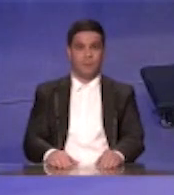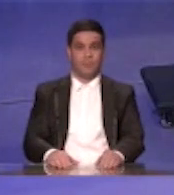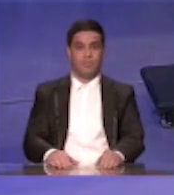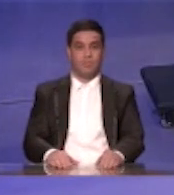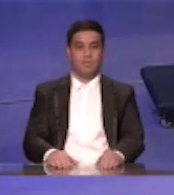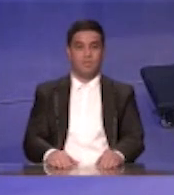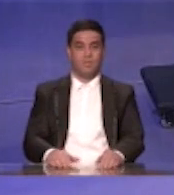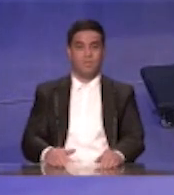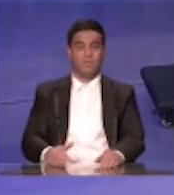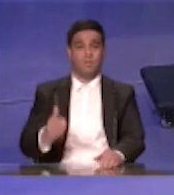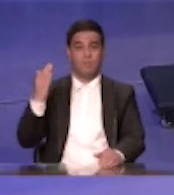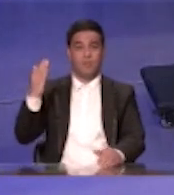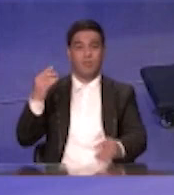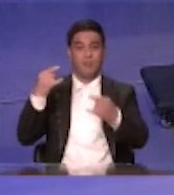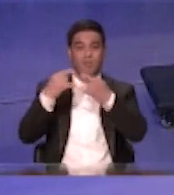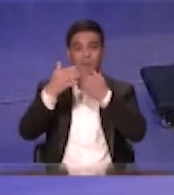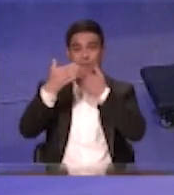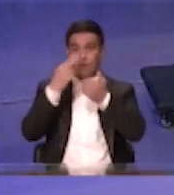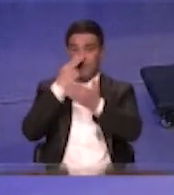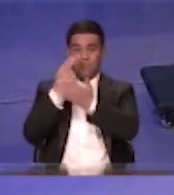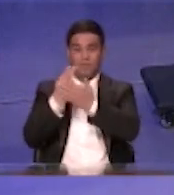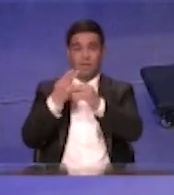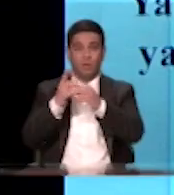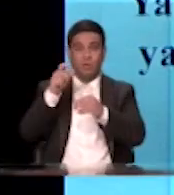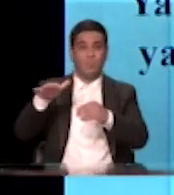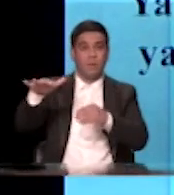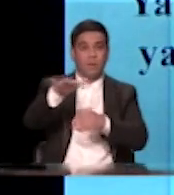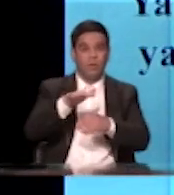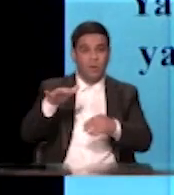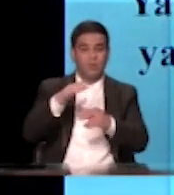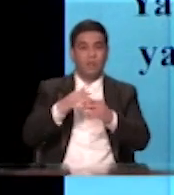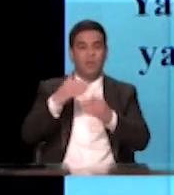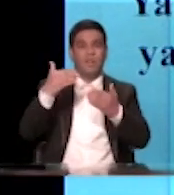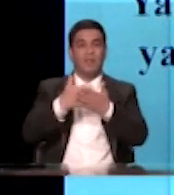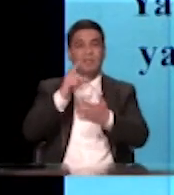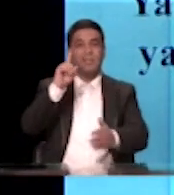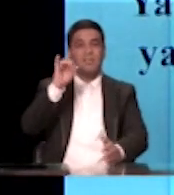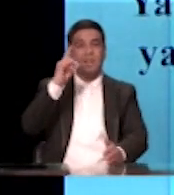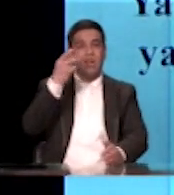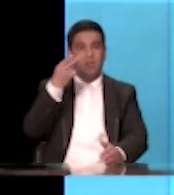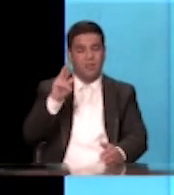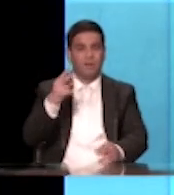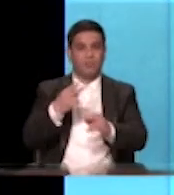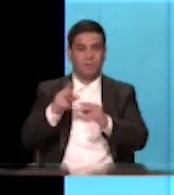Mana yaxlit ekranda ananas ekilgan maydonlari Okeaniyaning, Yangi Zelandiyaning yayovlari